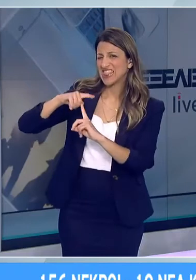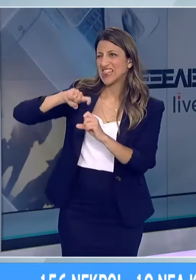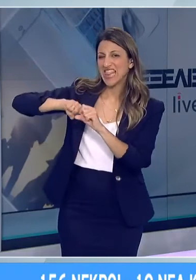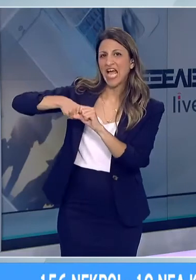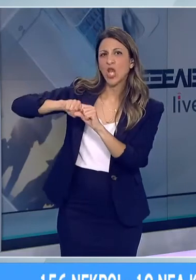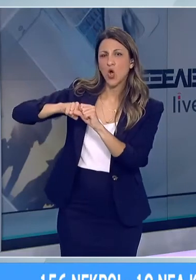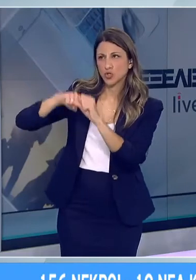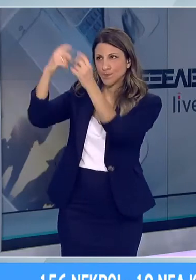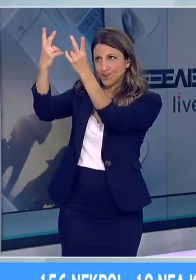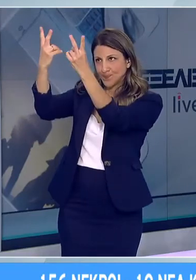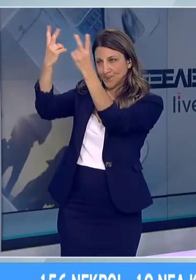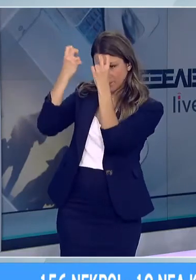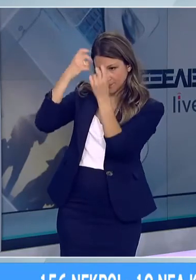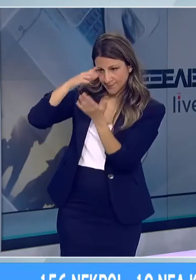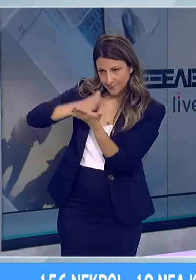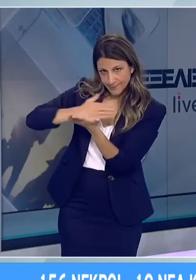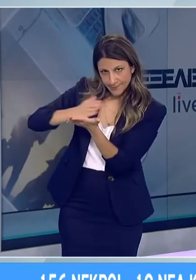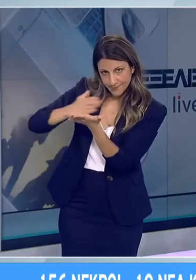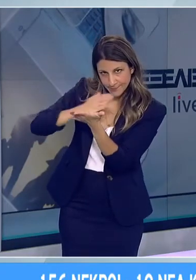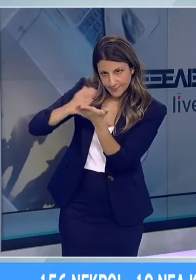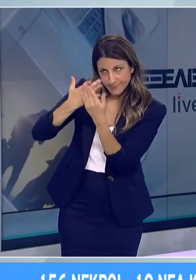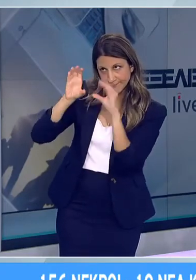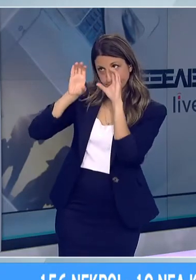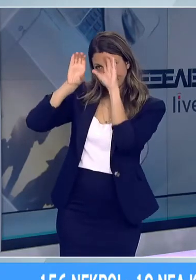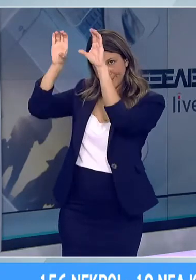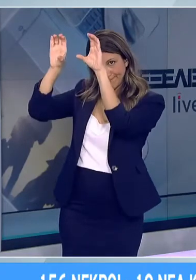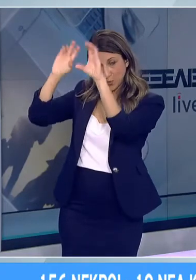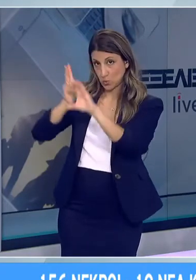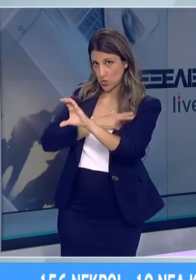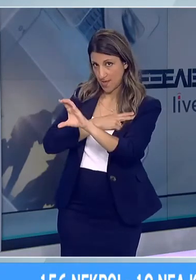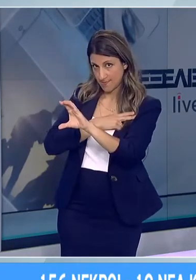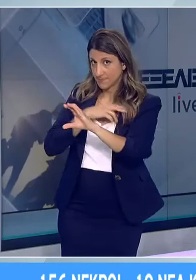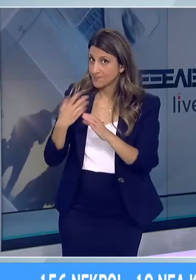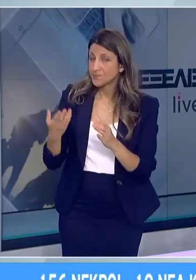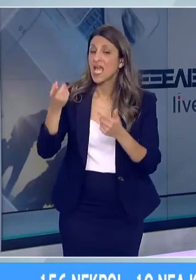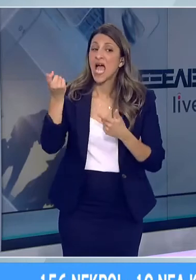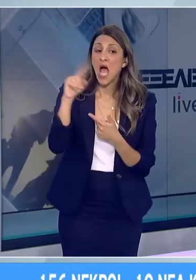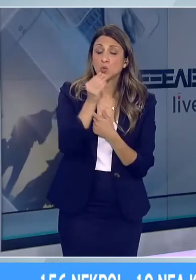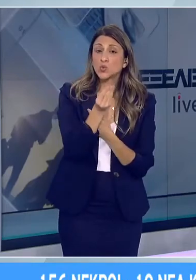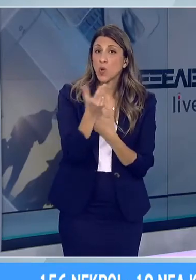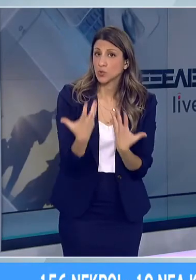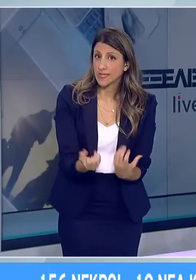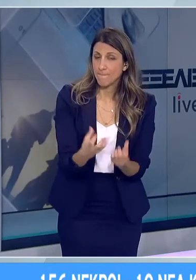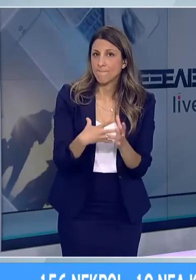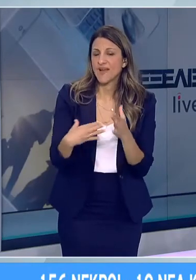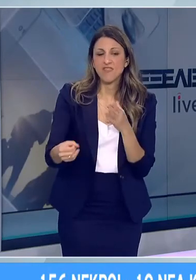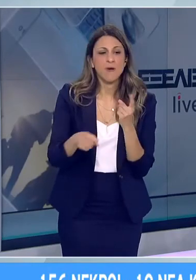προδιαγραφές των συστημάτων που έχει και αν μπορεί να λειτουργήσει με άλλους μηχανισμούς κλιματισμού, ιδιαίτερα σε ευαίσθητους χώρους όπως οι μονάδες εντατικής